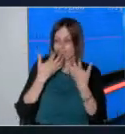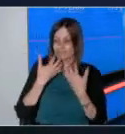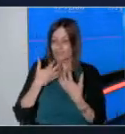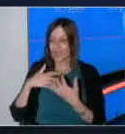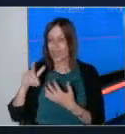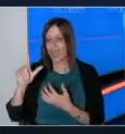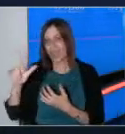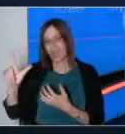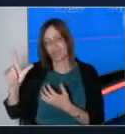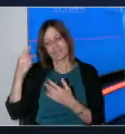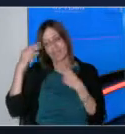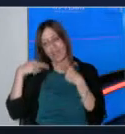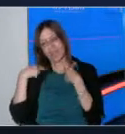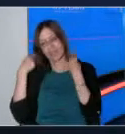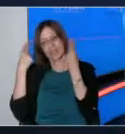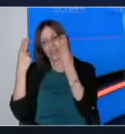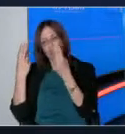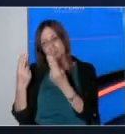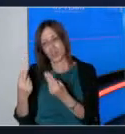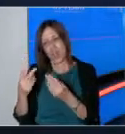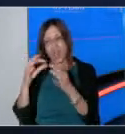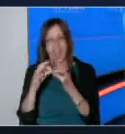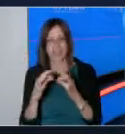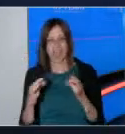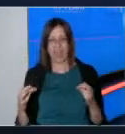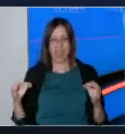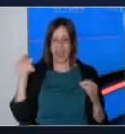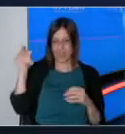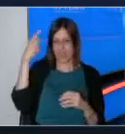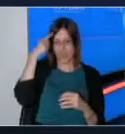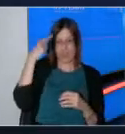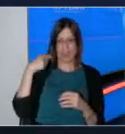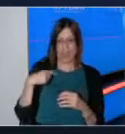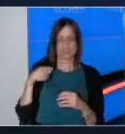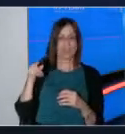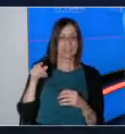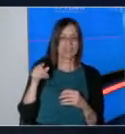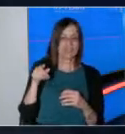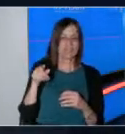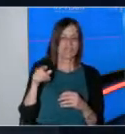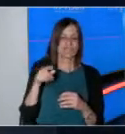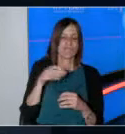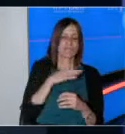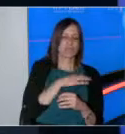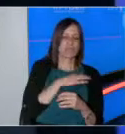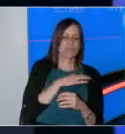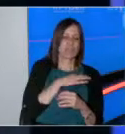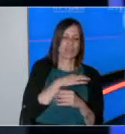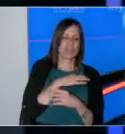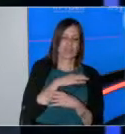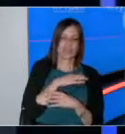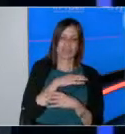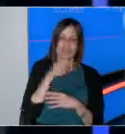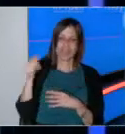שוב לחזור איתך להתחלה את יודעת זה פוצע את